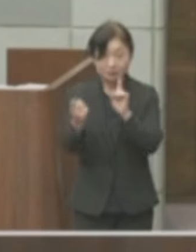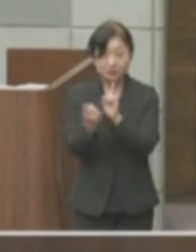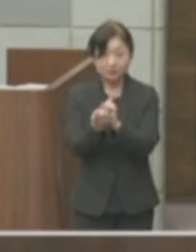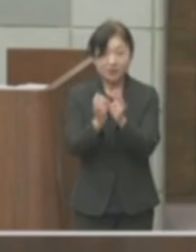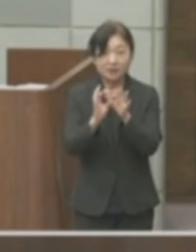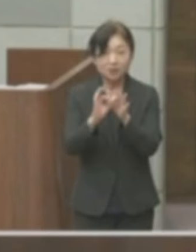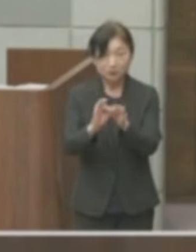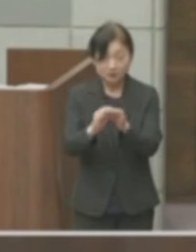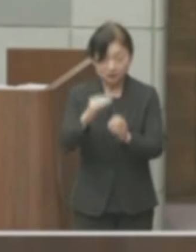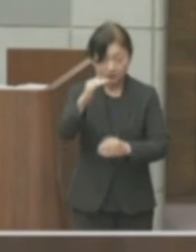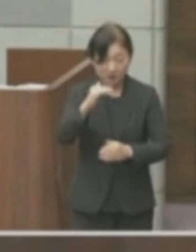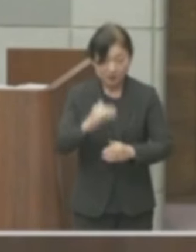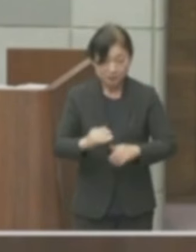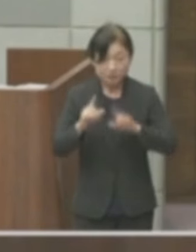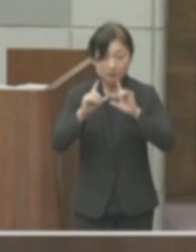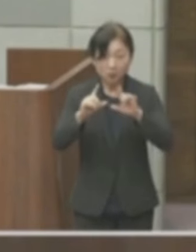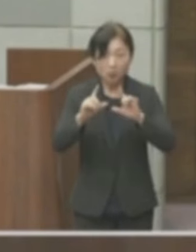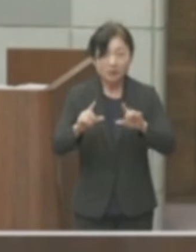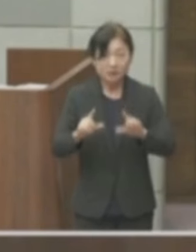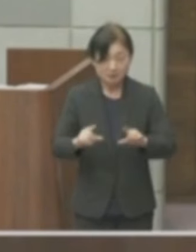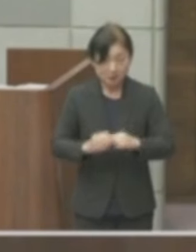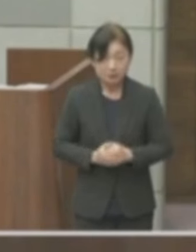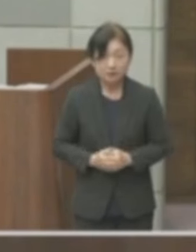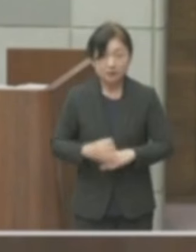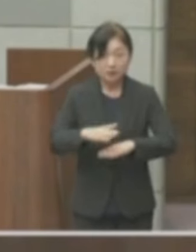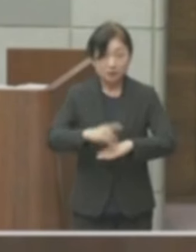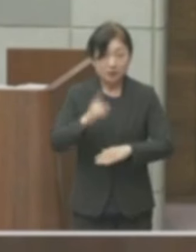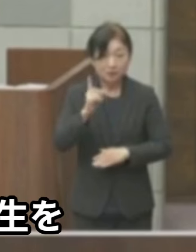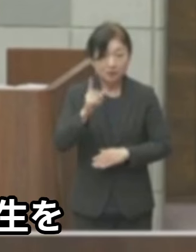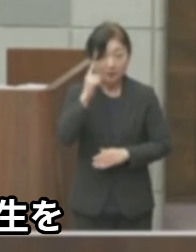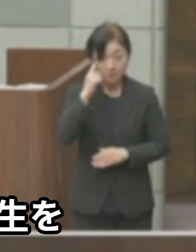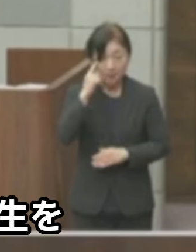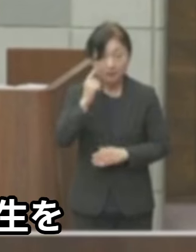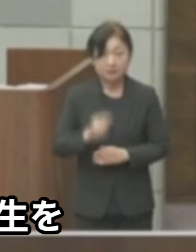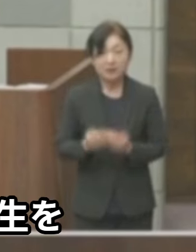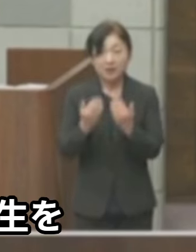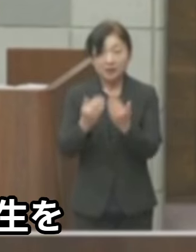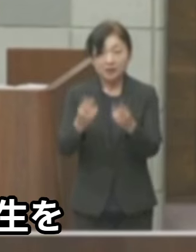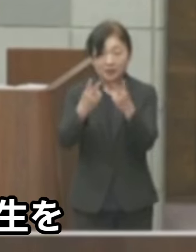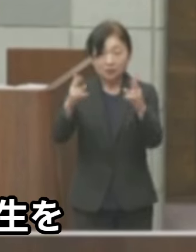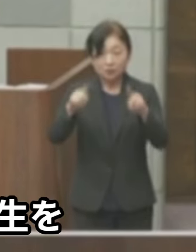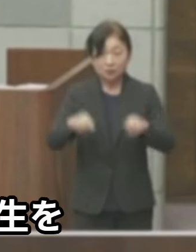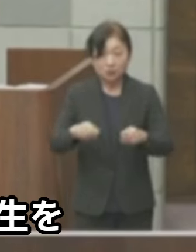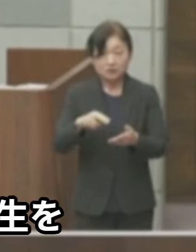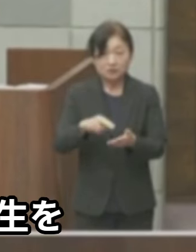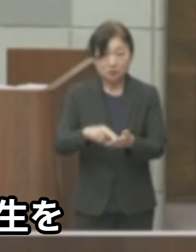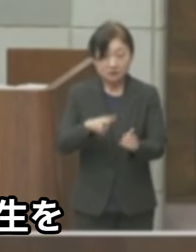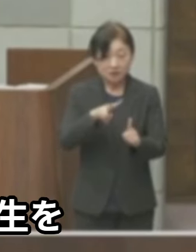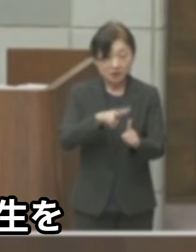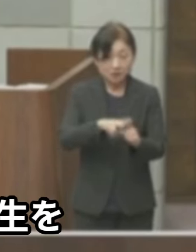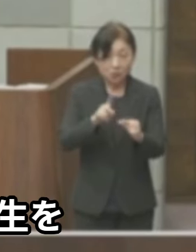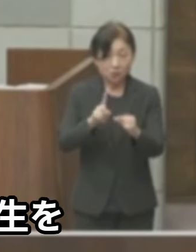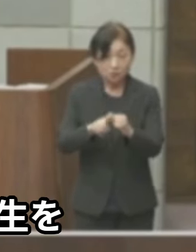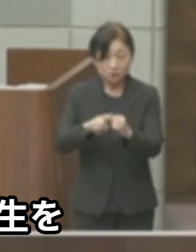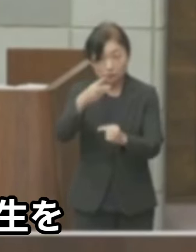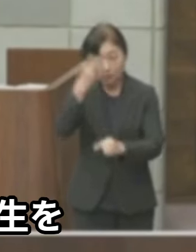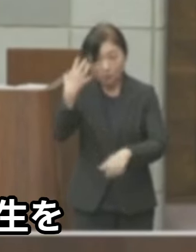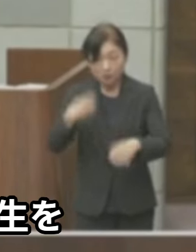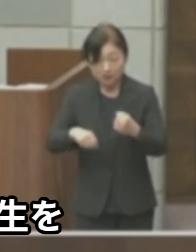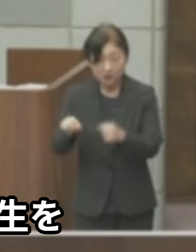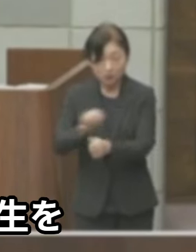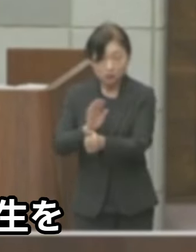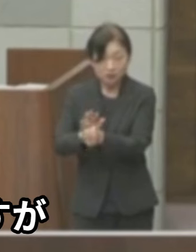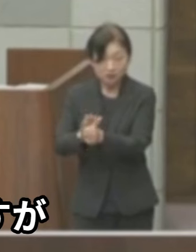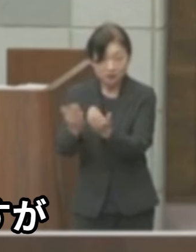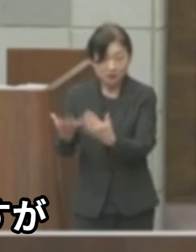について順次お答えいたします。まず1点目、学校行事として小中高生、特別支